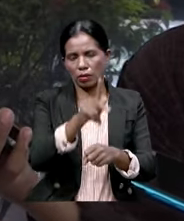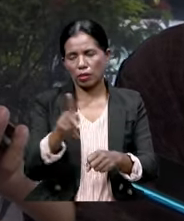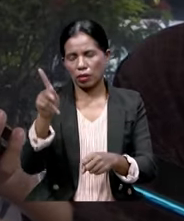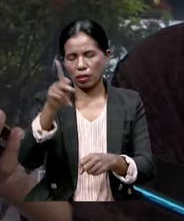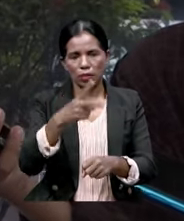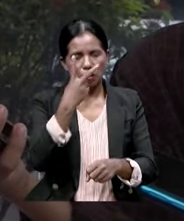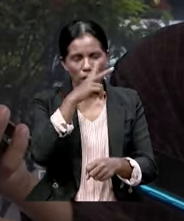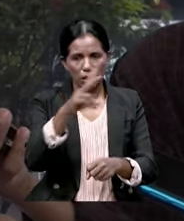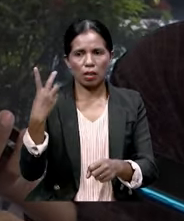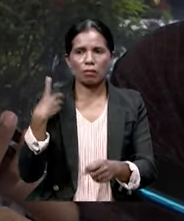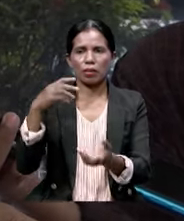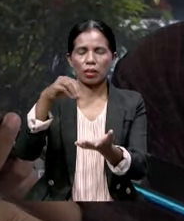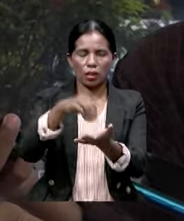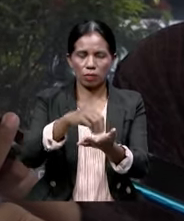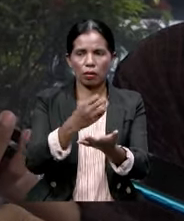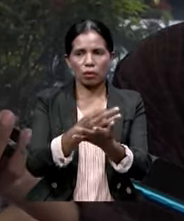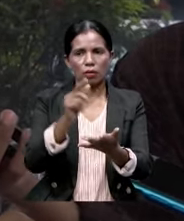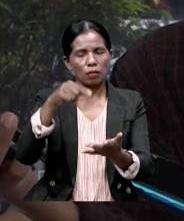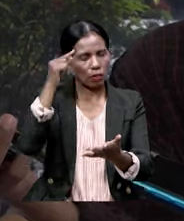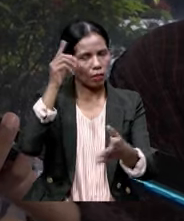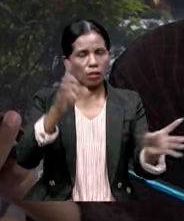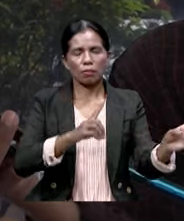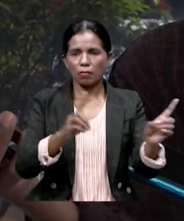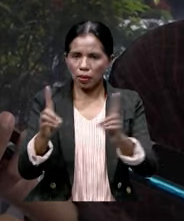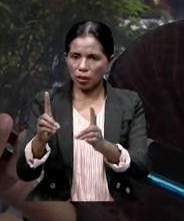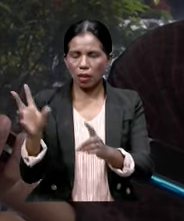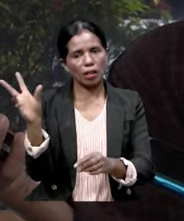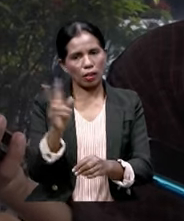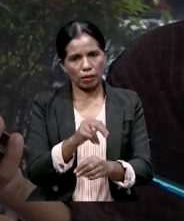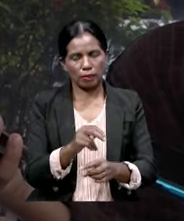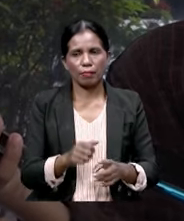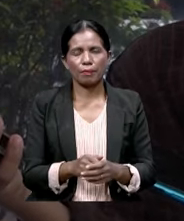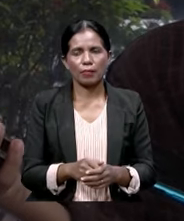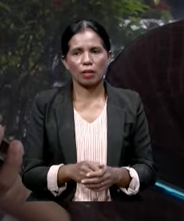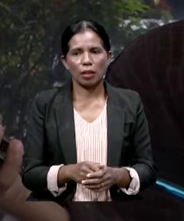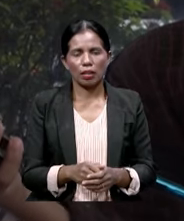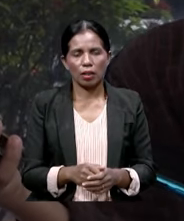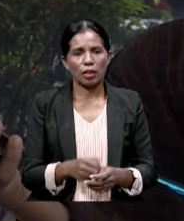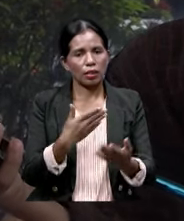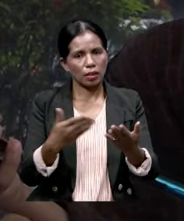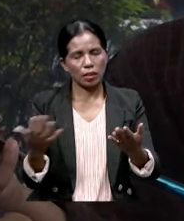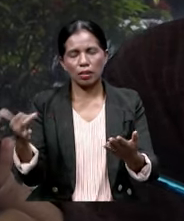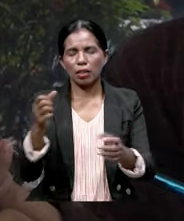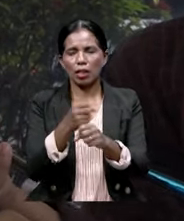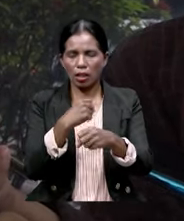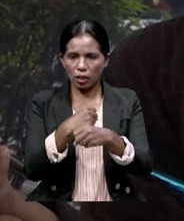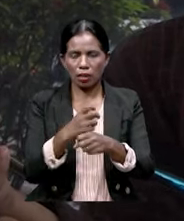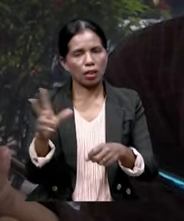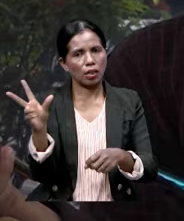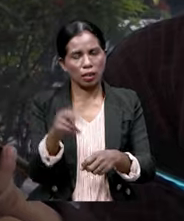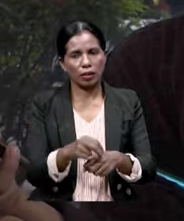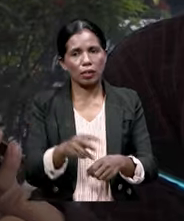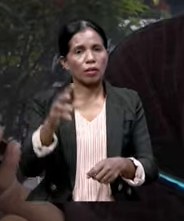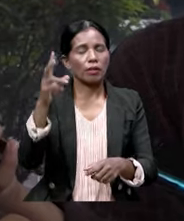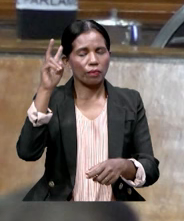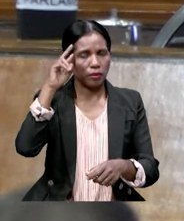Ami tau dia osang gubernur implementa galai. Obra sirne lao galai. Alene ne vice ministro